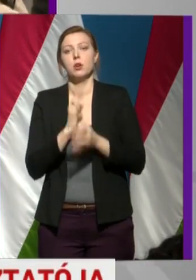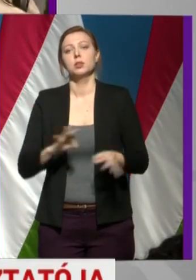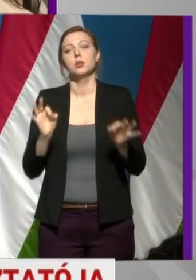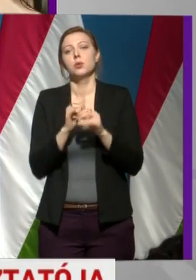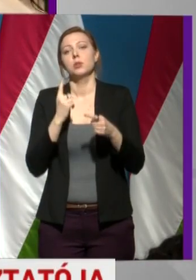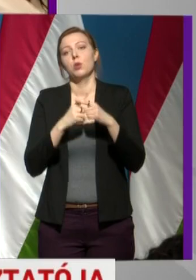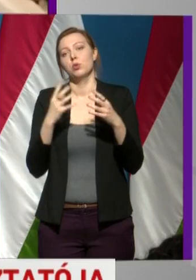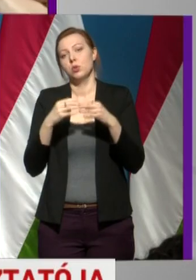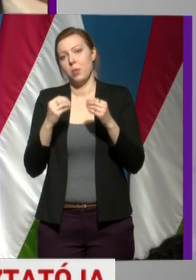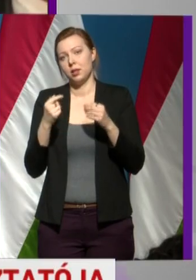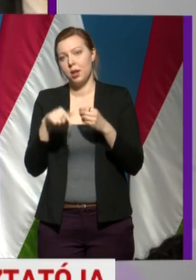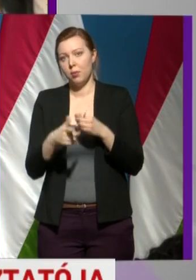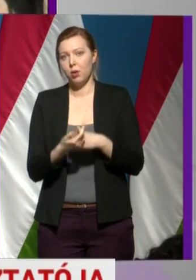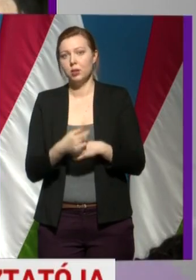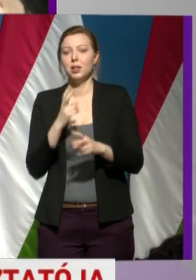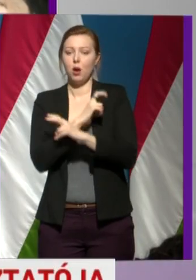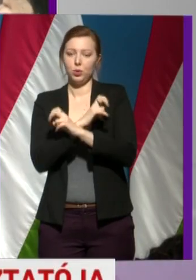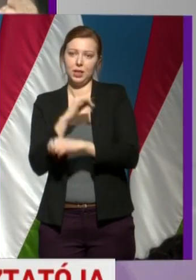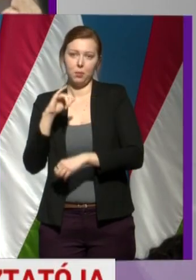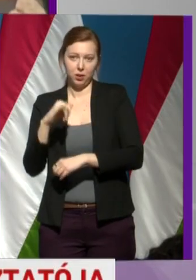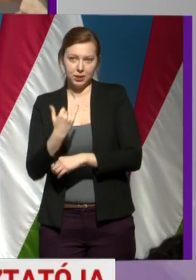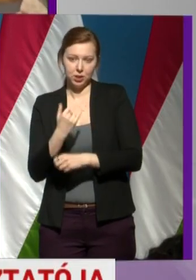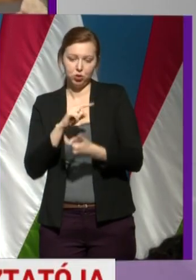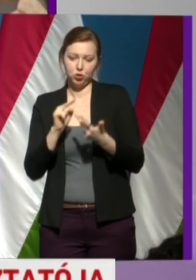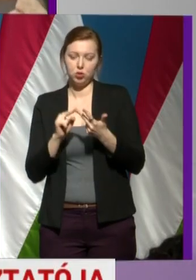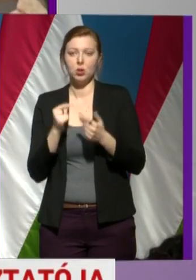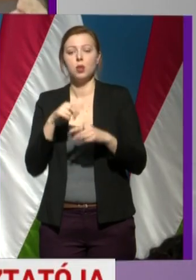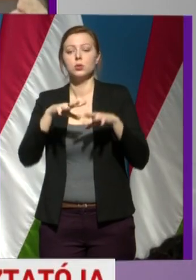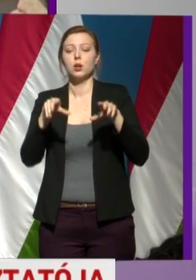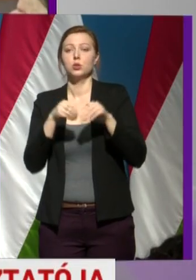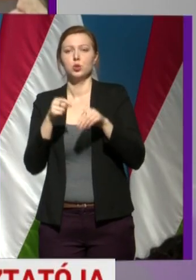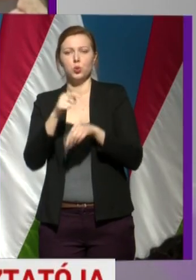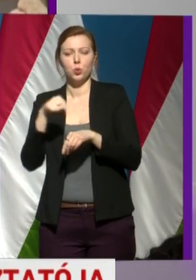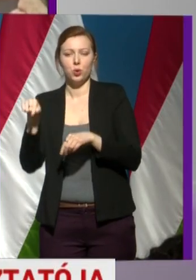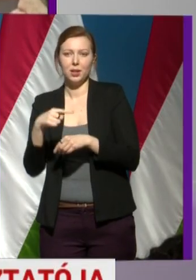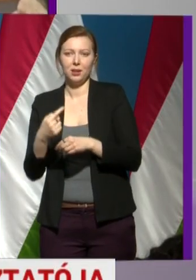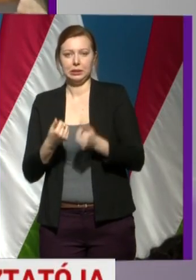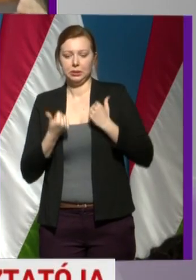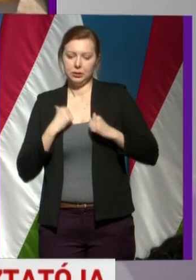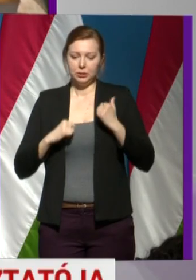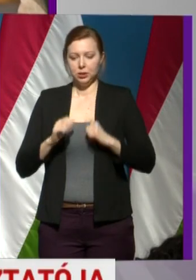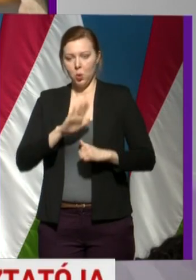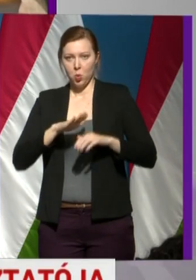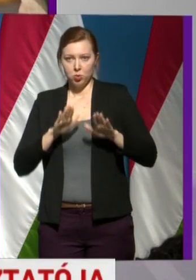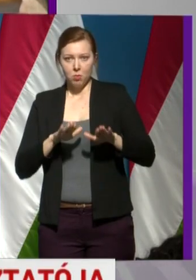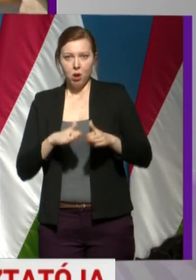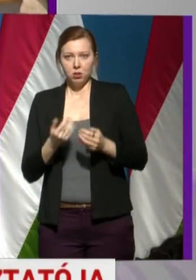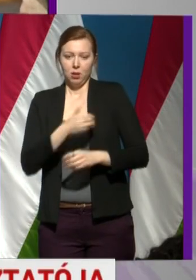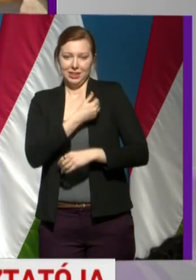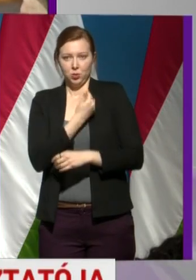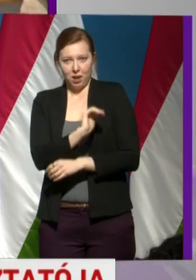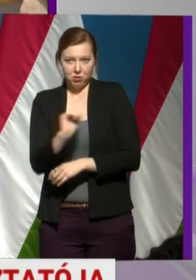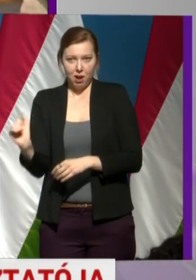Franciaországban, illetve Romániában, de Ausztriában is azoknak a szülőknek, akik arra kényszerülnek, hogy otthon maradjanak az